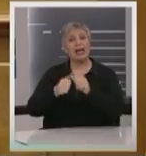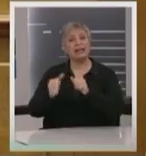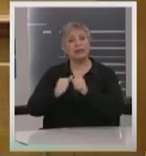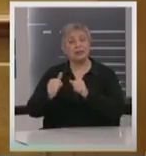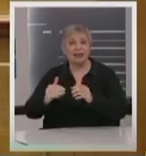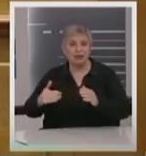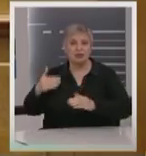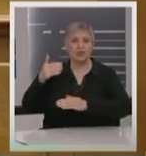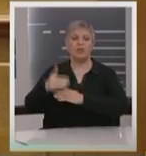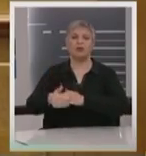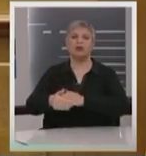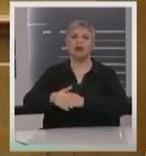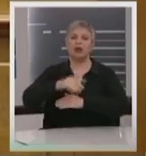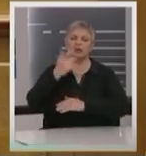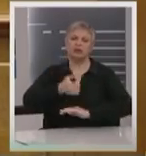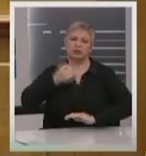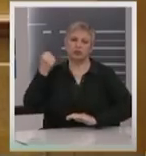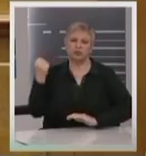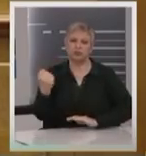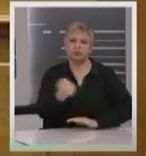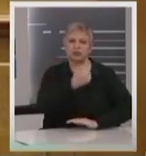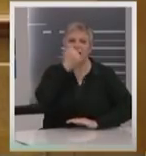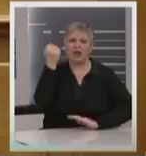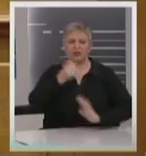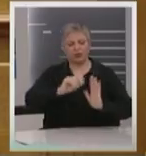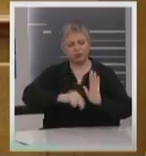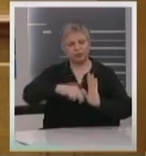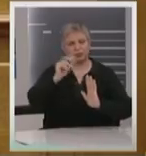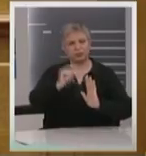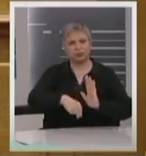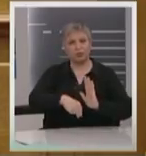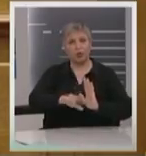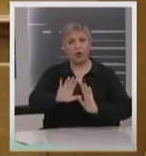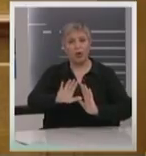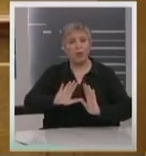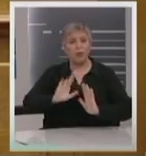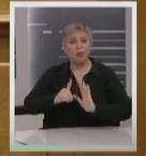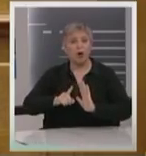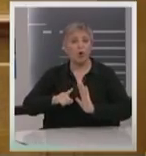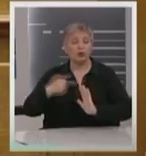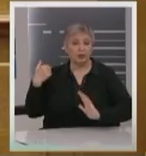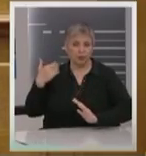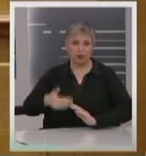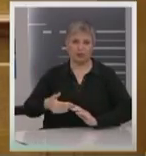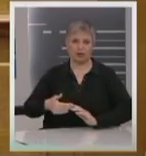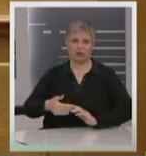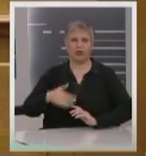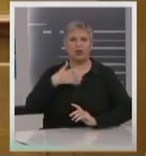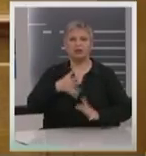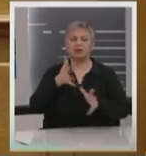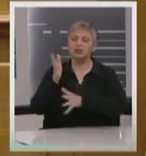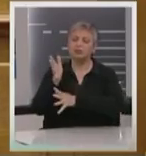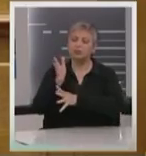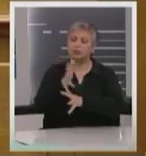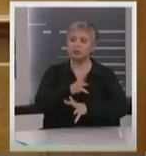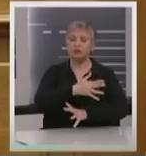εφαρμόσετε τις πιο σκληρές μνημονιακές πολιτικώσεις που βίωσε ποτέ η χώρα. Κοροϊδέψατε τον ελληνικό